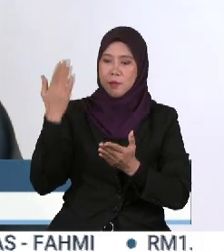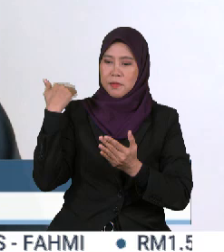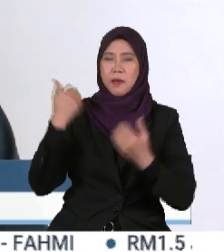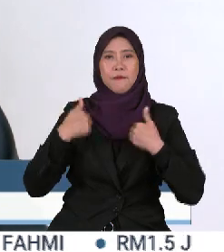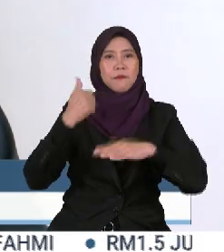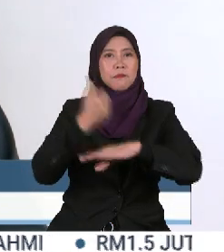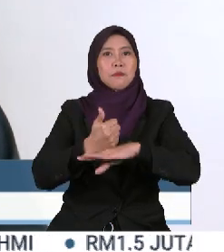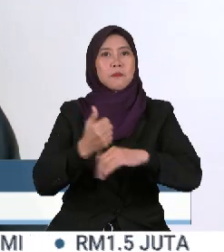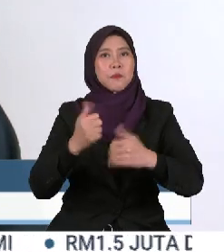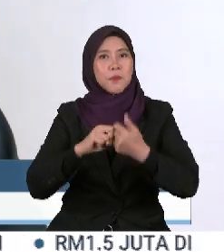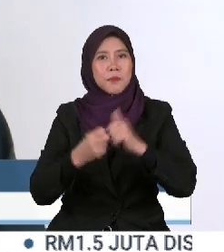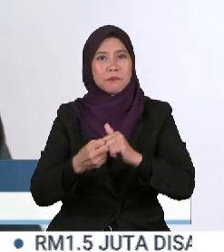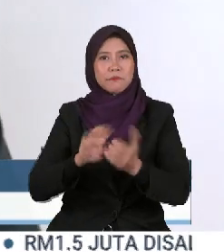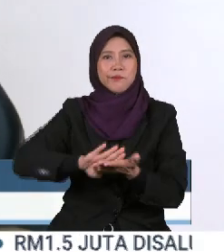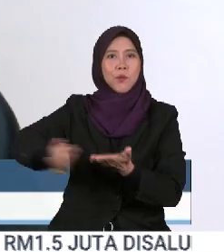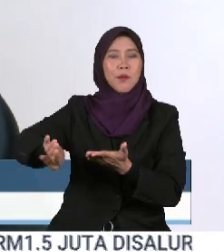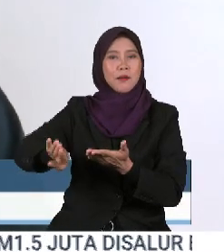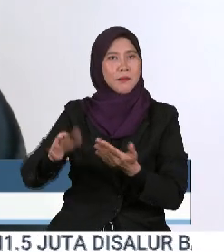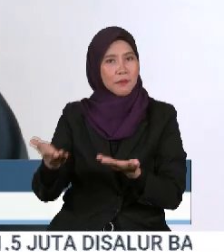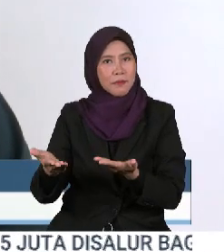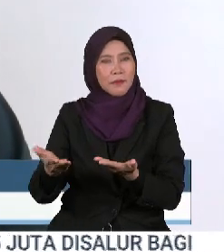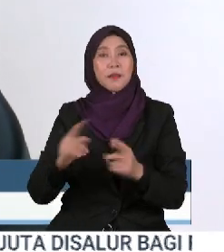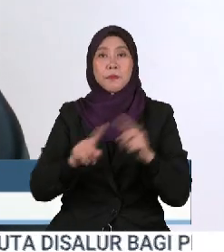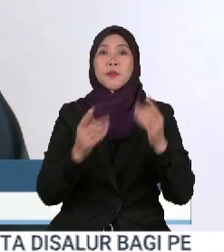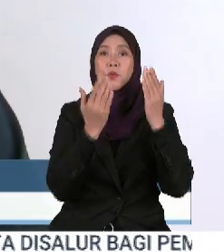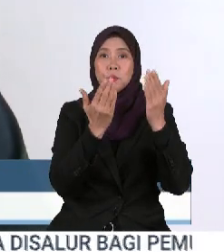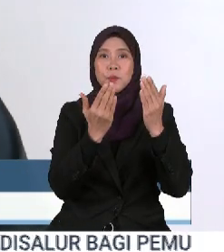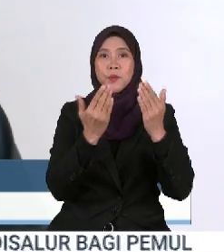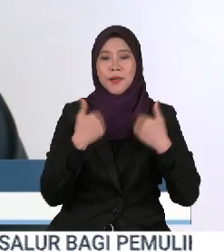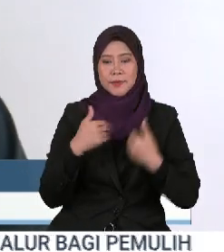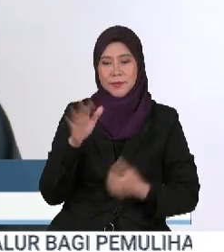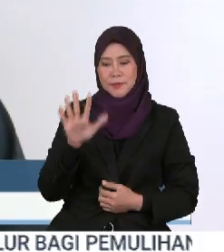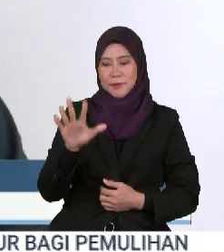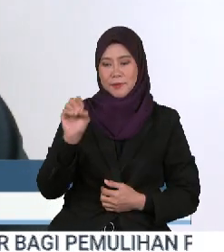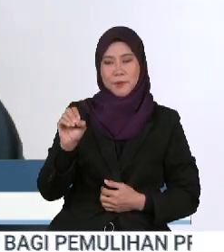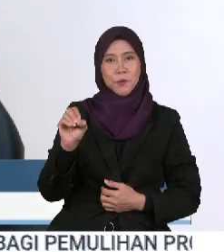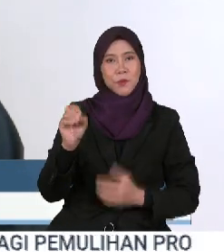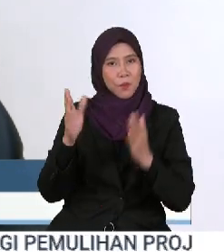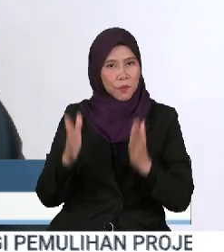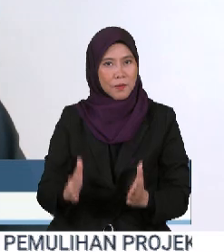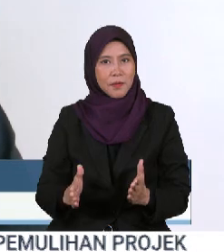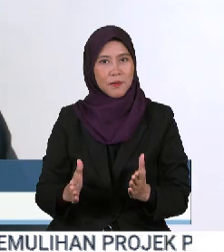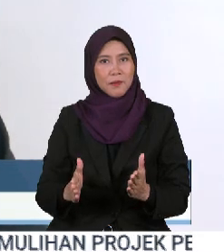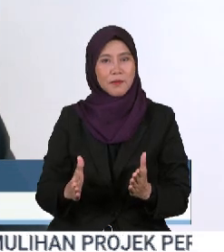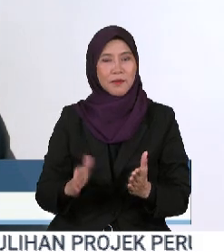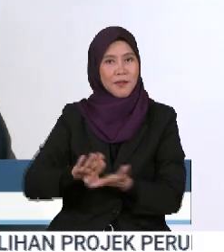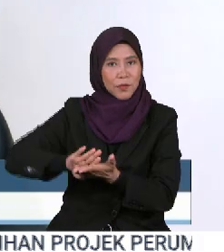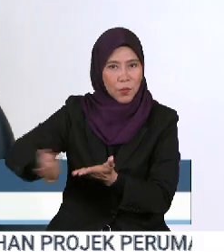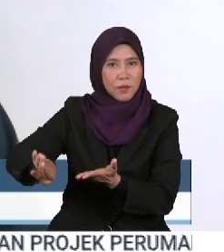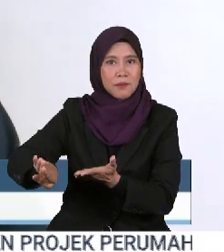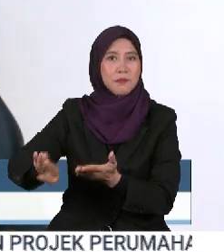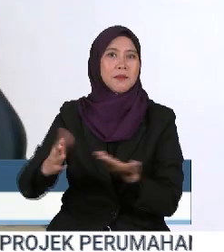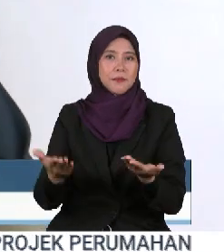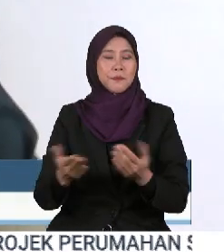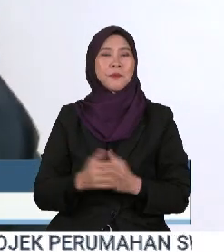wujudnya isu berkenaan tentang penolakan, tetapi kita dah bersyukur hanya 50 yang benar-benar menolak ketika ini.